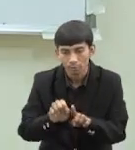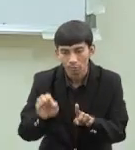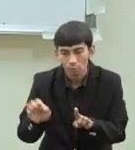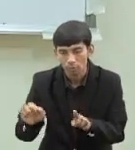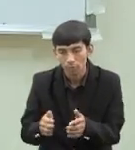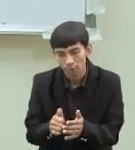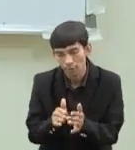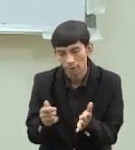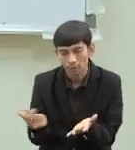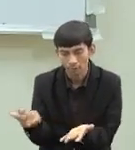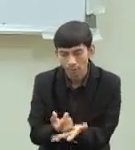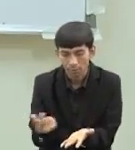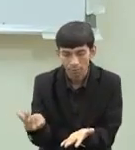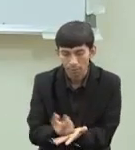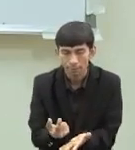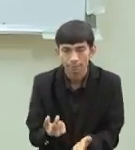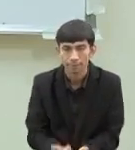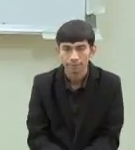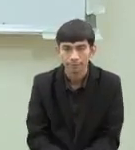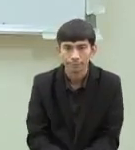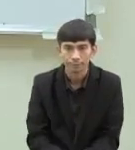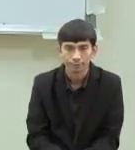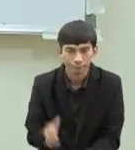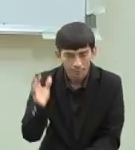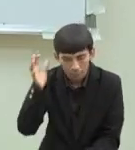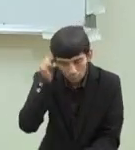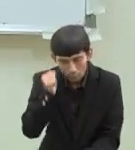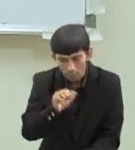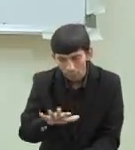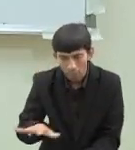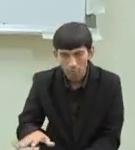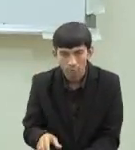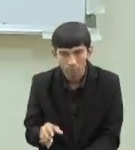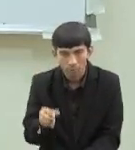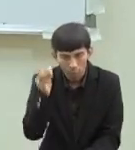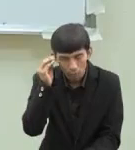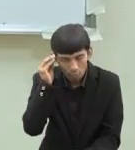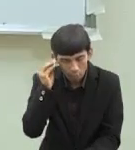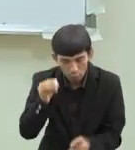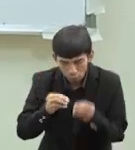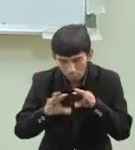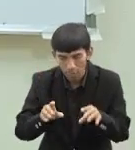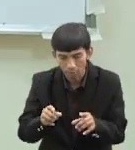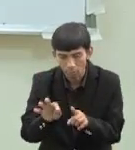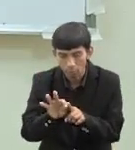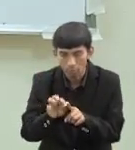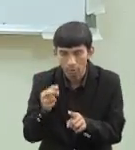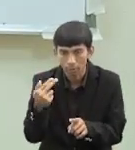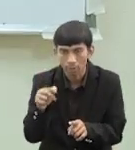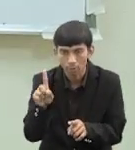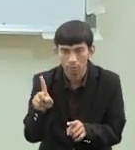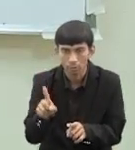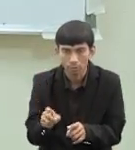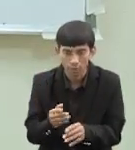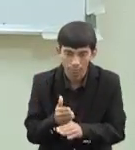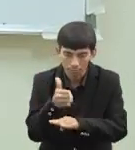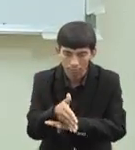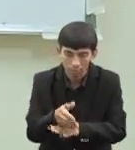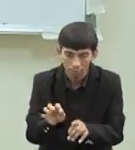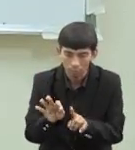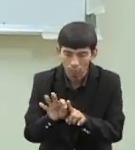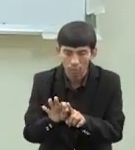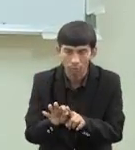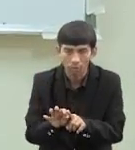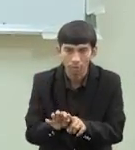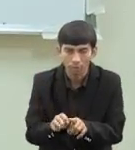Chầm nọc chú nó cứ tà đai thế nào con á. Bước đứa cái nhìn chẳng. Con chăm ta. Chê chấp ba ta khăn ông vẹn tì mũi. Hai nâng ạ cả lấy